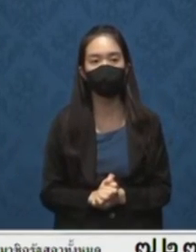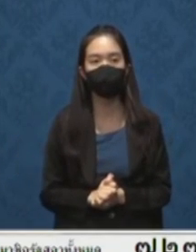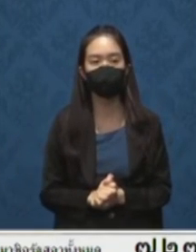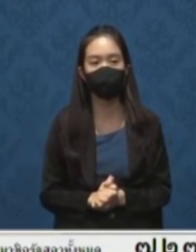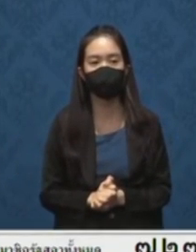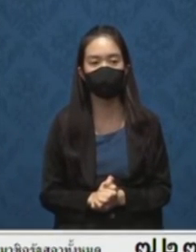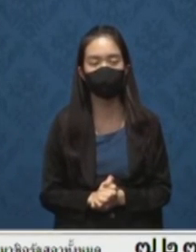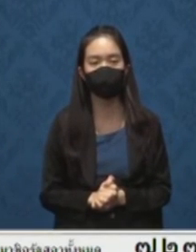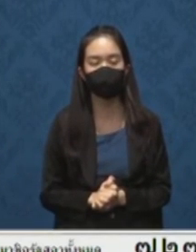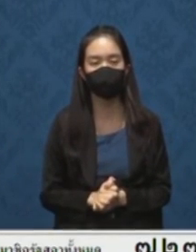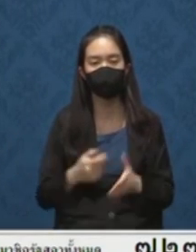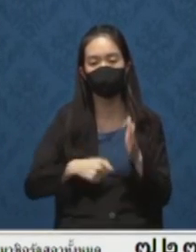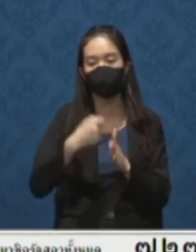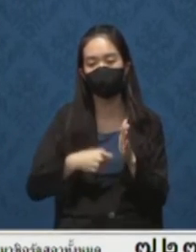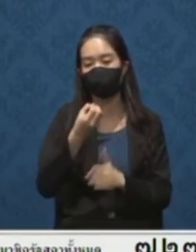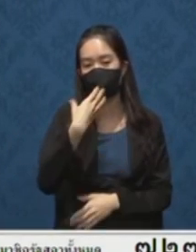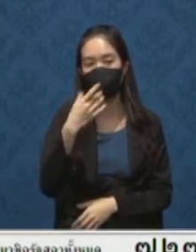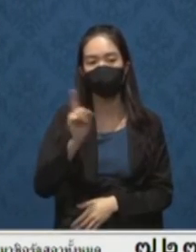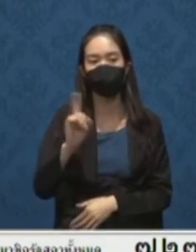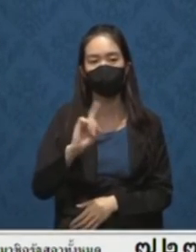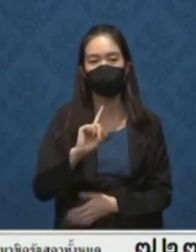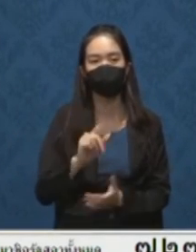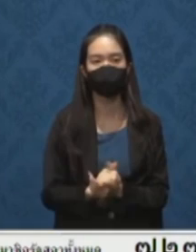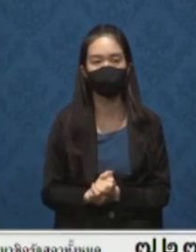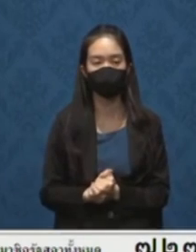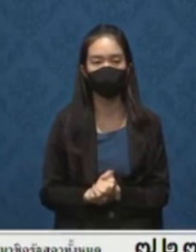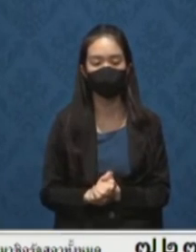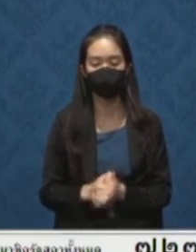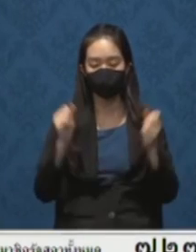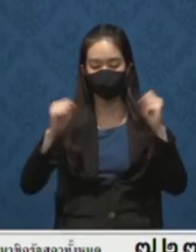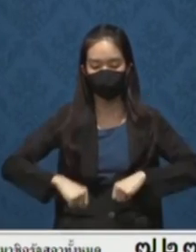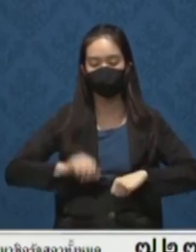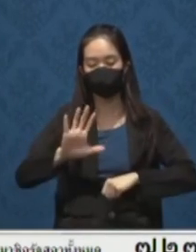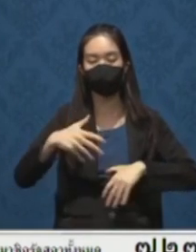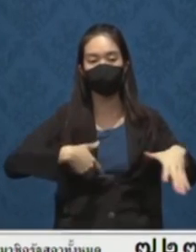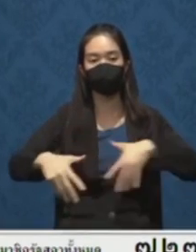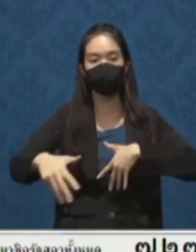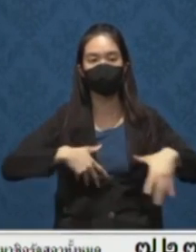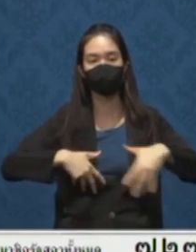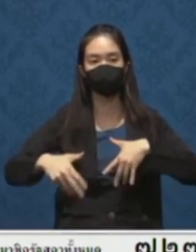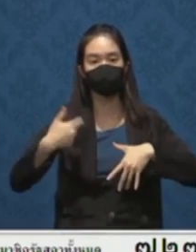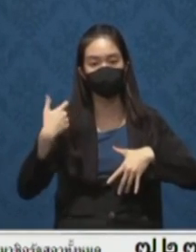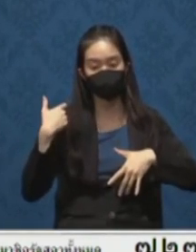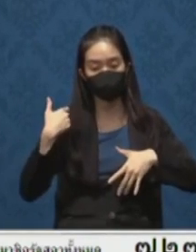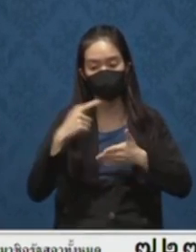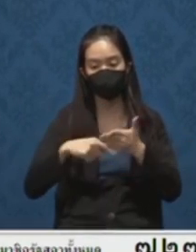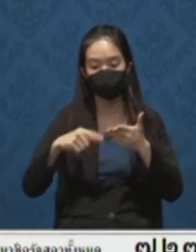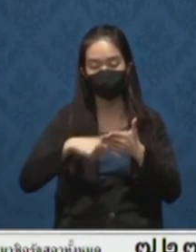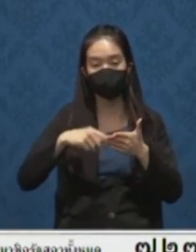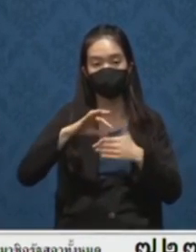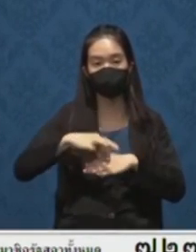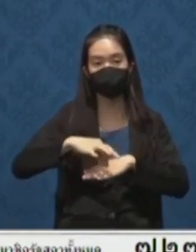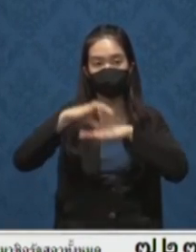ี้ก็มาจากการตอบคำถามประชามติของพี่น้ประชาชนผู้มีสิทธที่ออกเสียงเลือกตั้ง